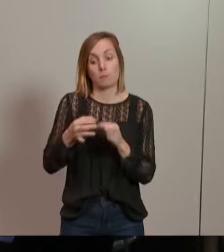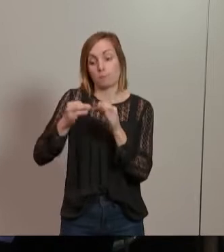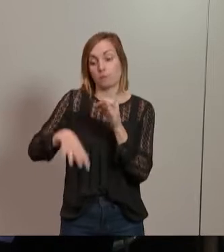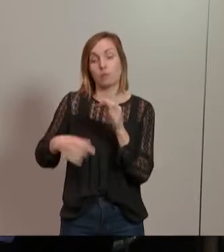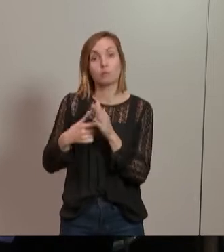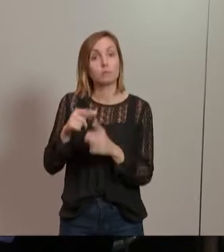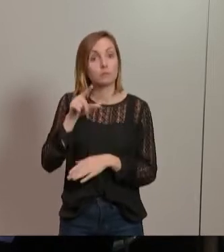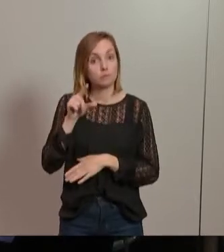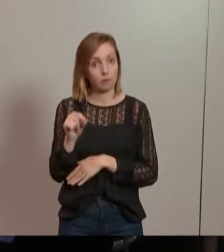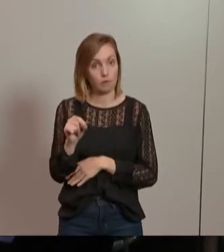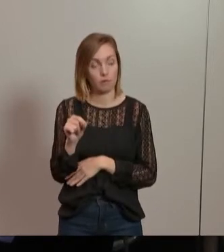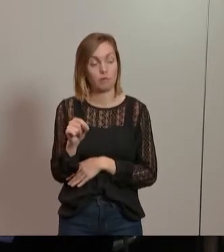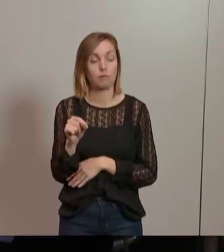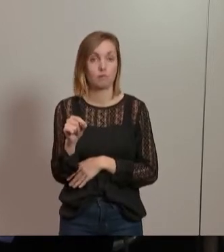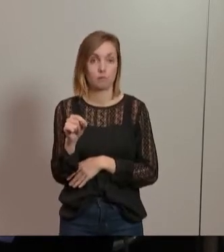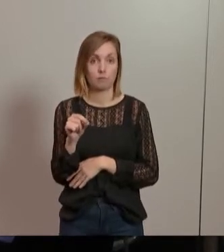2020,